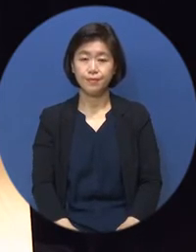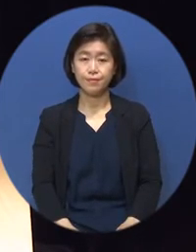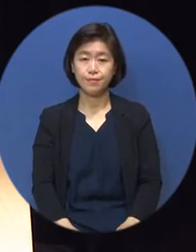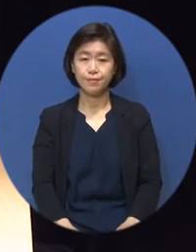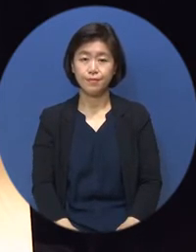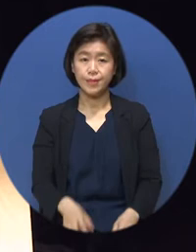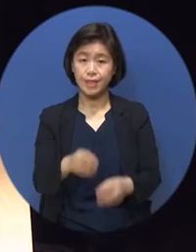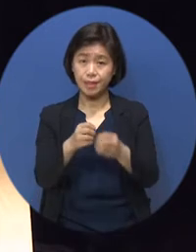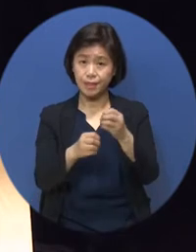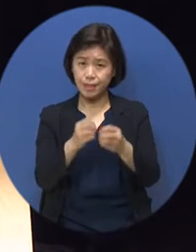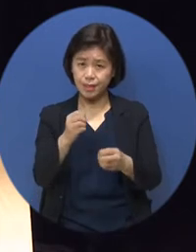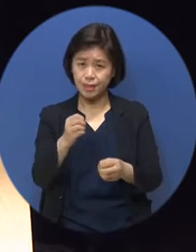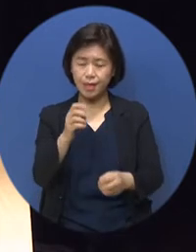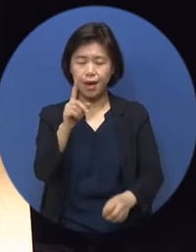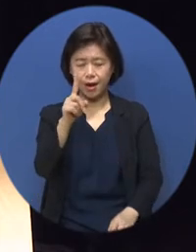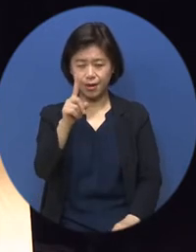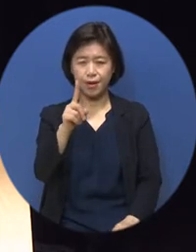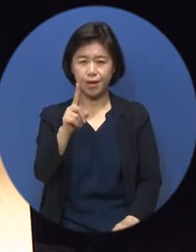시 한편으로도